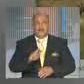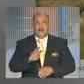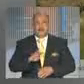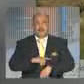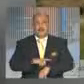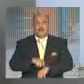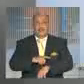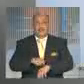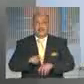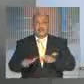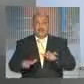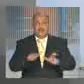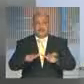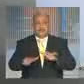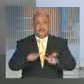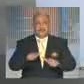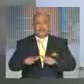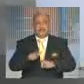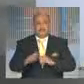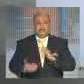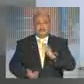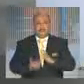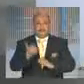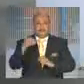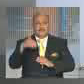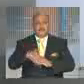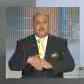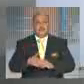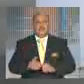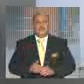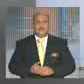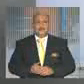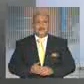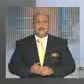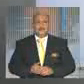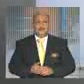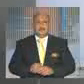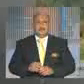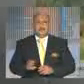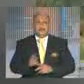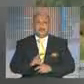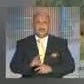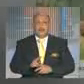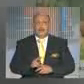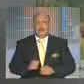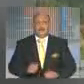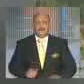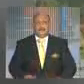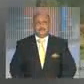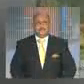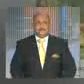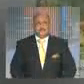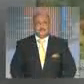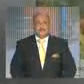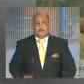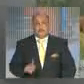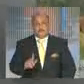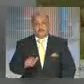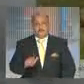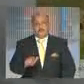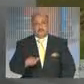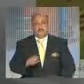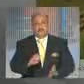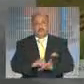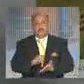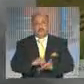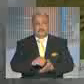فجر اليوم إطلاق مكثف للنار تبعه تمشيط جوي للمرتفعات. وتأتي هذه العمليات في إطار تتبع